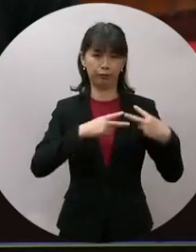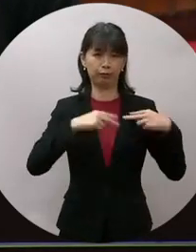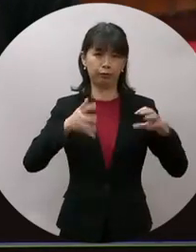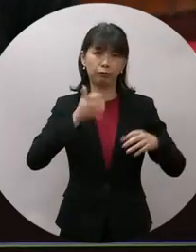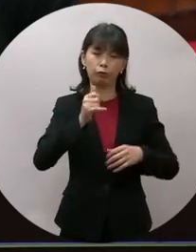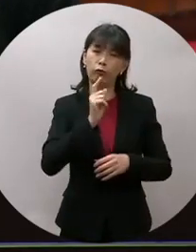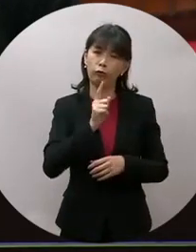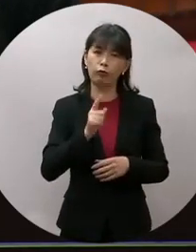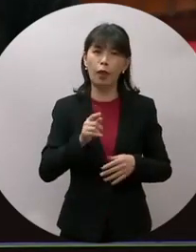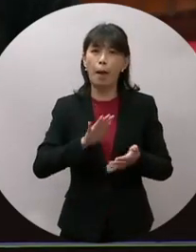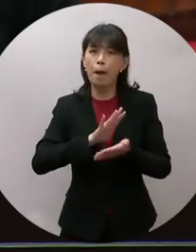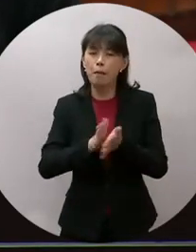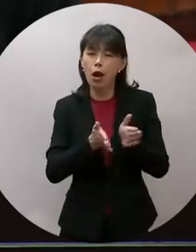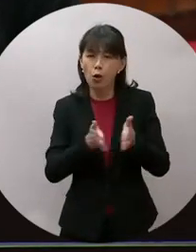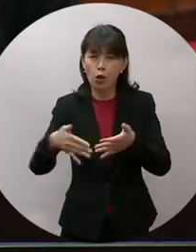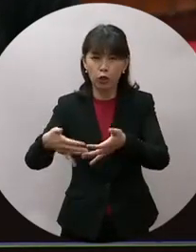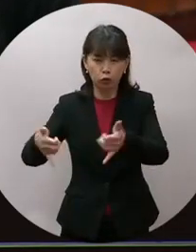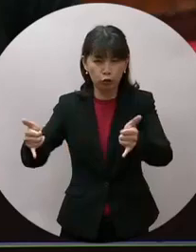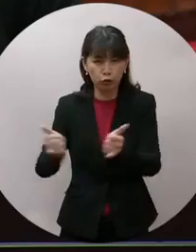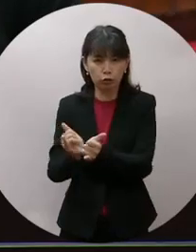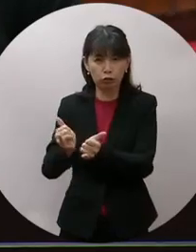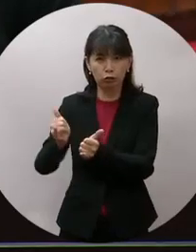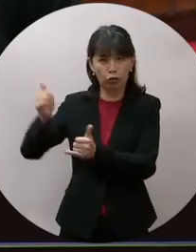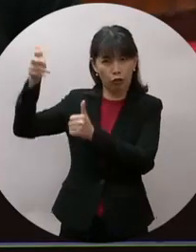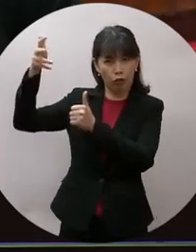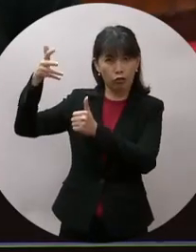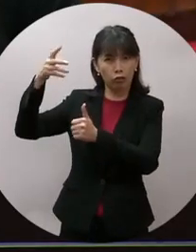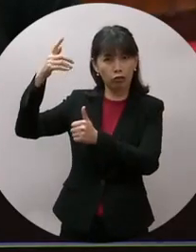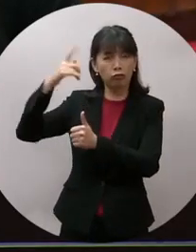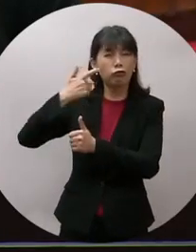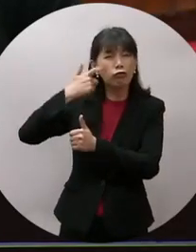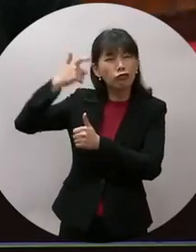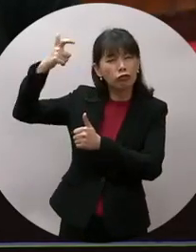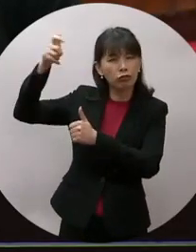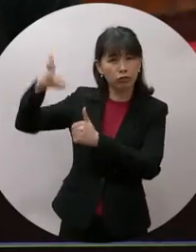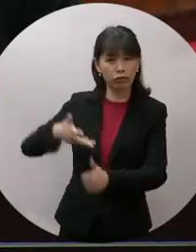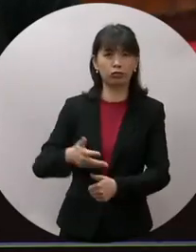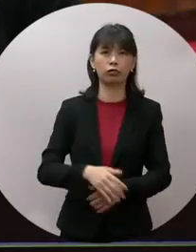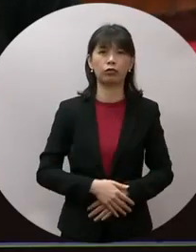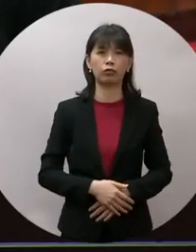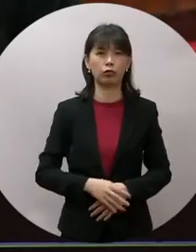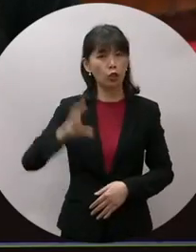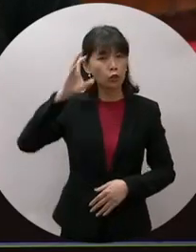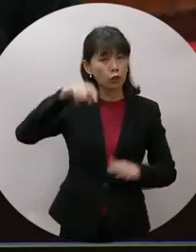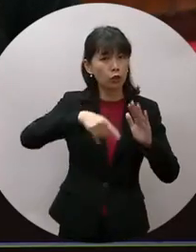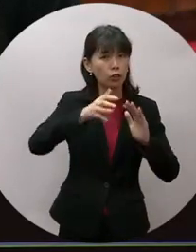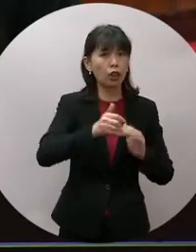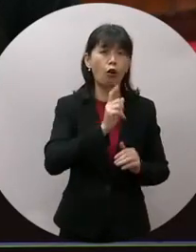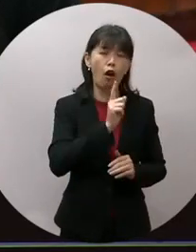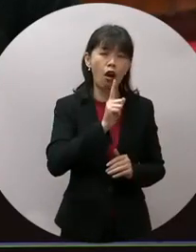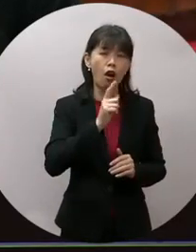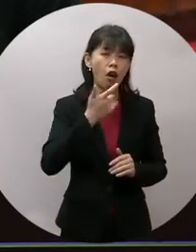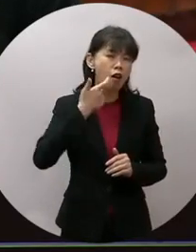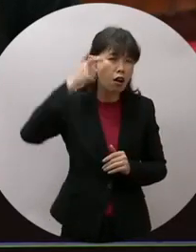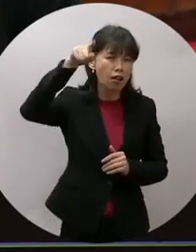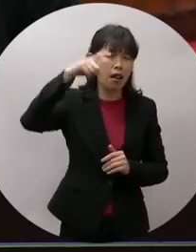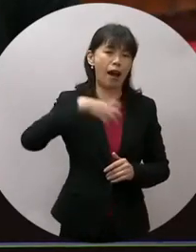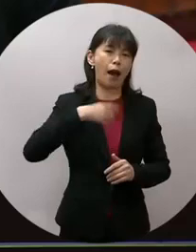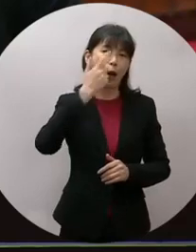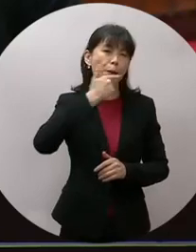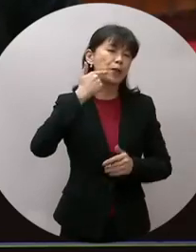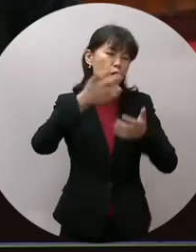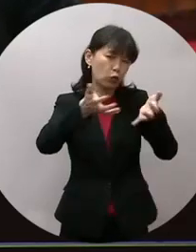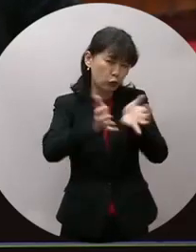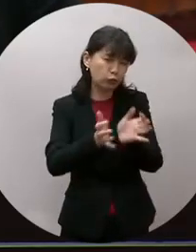统说他有排湾族的血统，我们的苏院长说他的孙女有阿美族的血统，我们感到非常非常的高